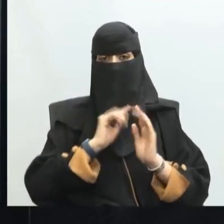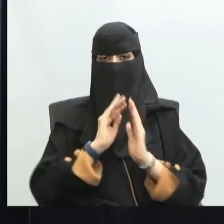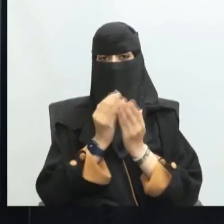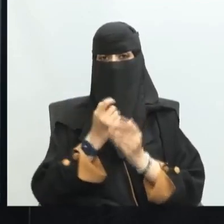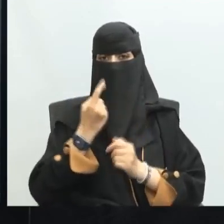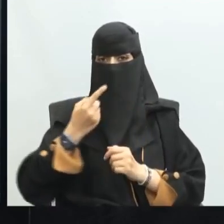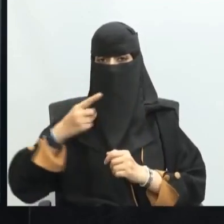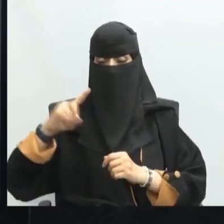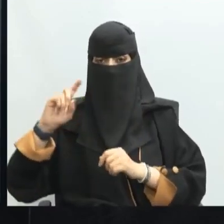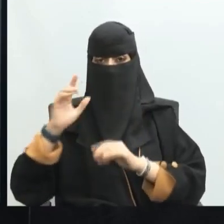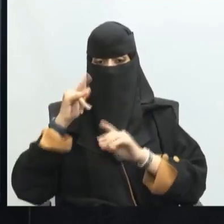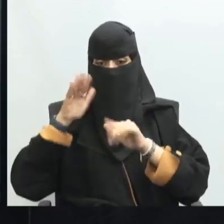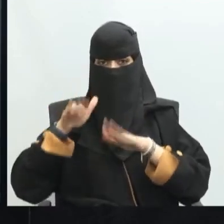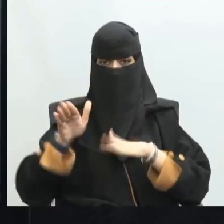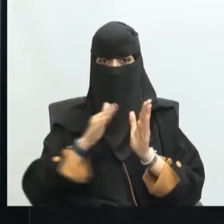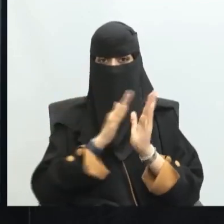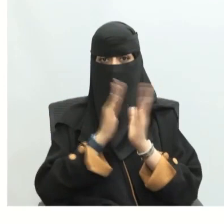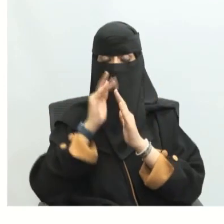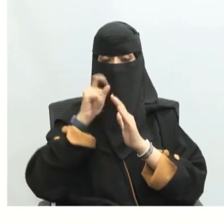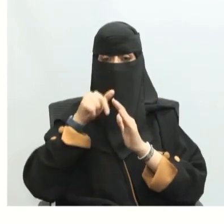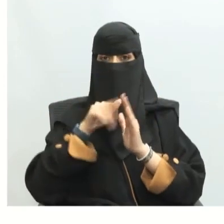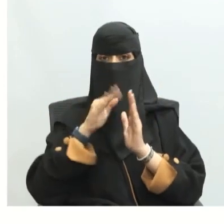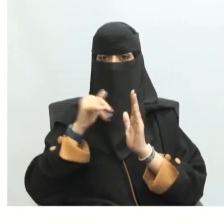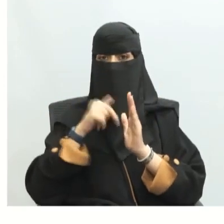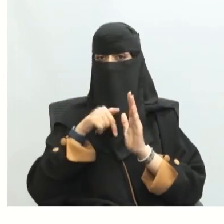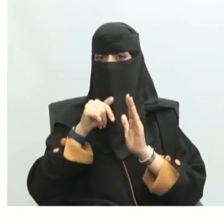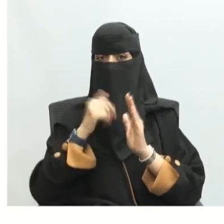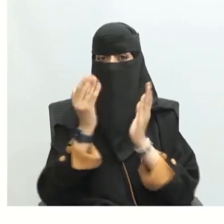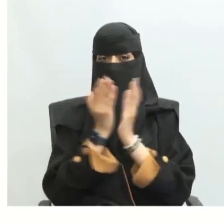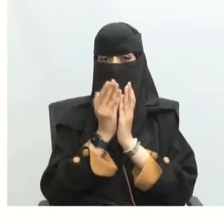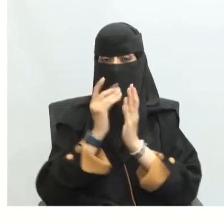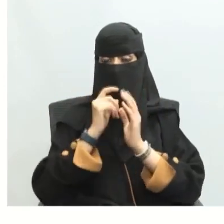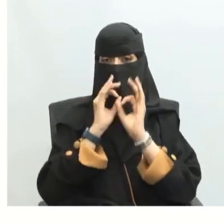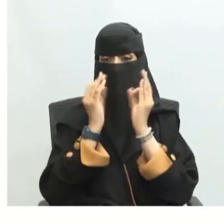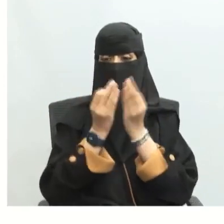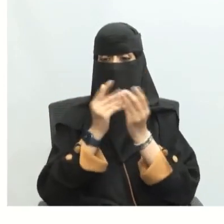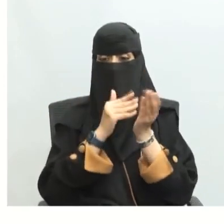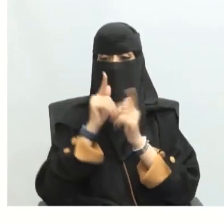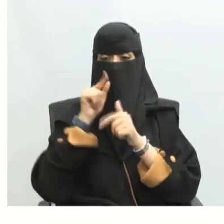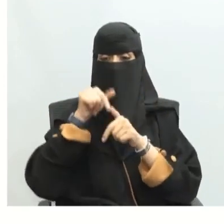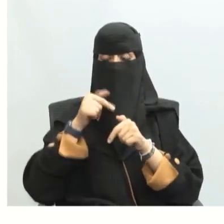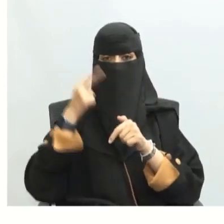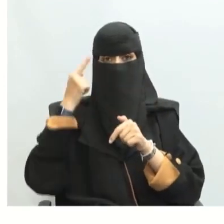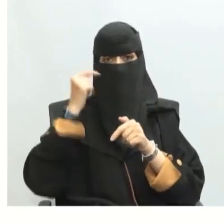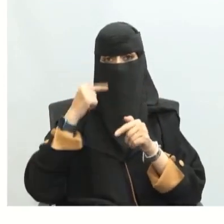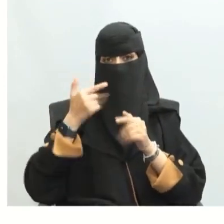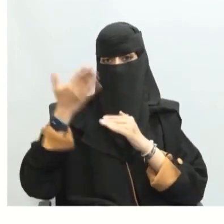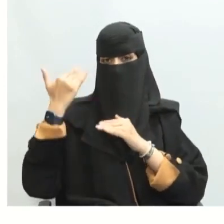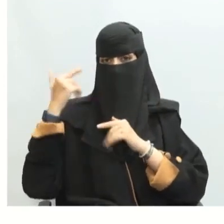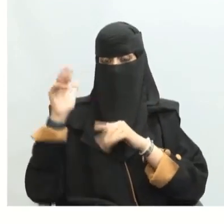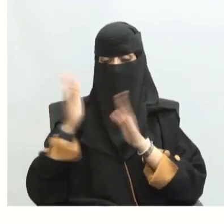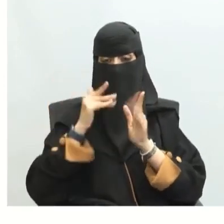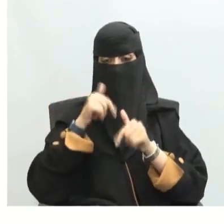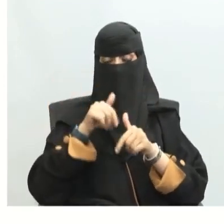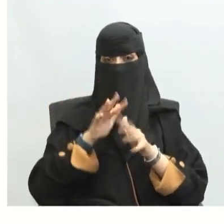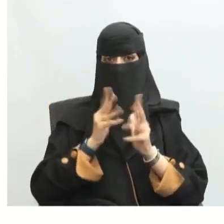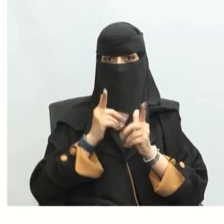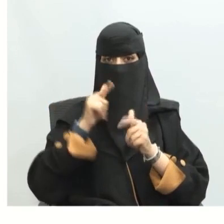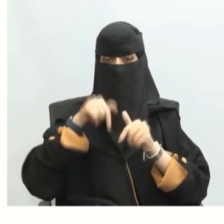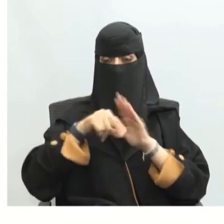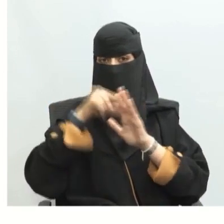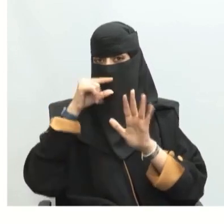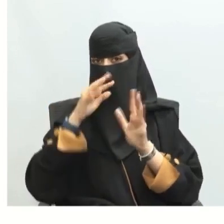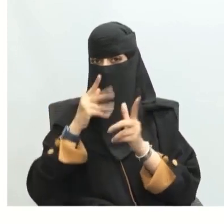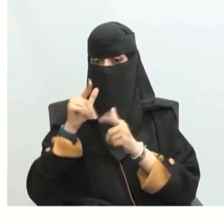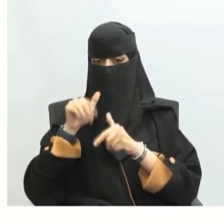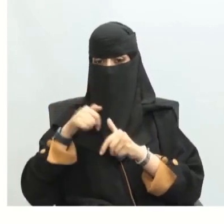اول متوسط في ماده الدراسات الاجتماعيه نراجع درسنا السابق والذي كان